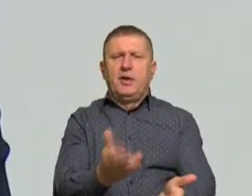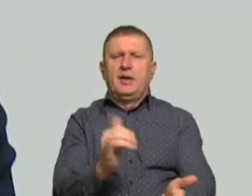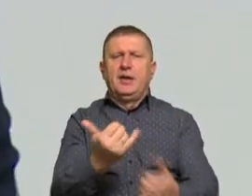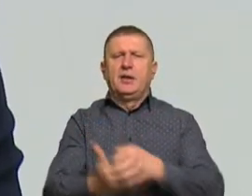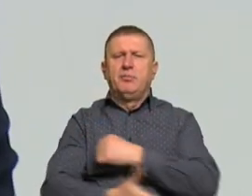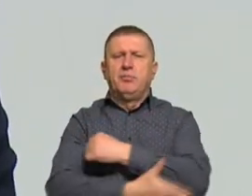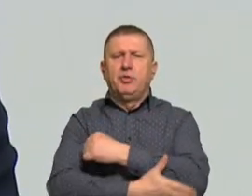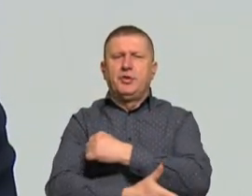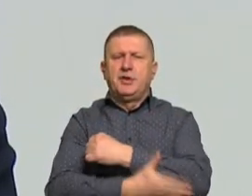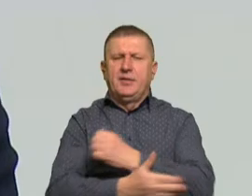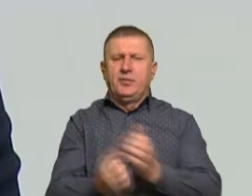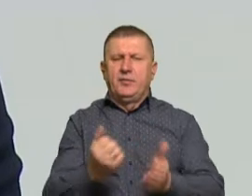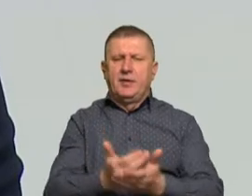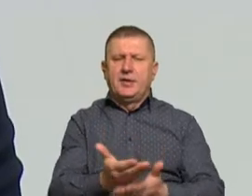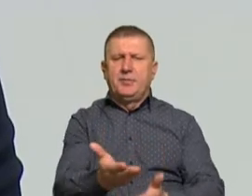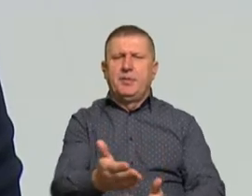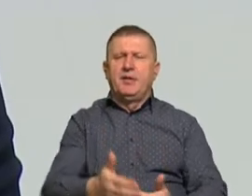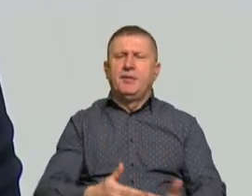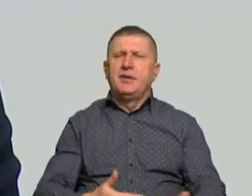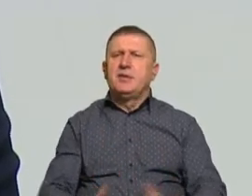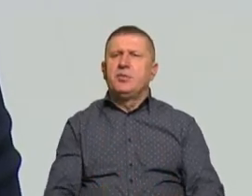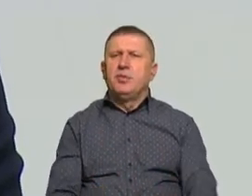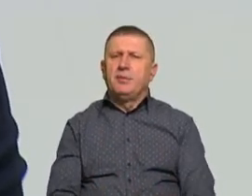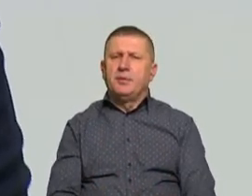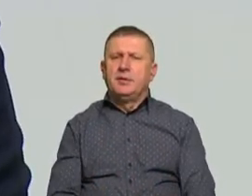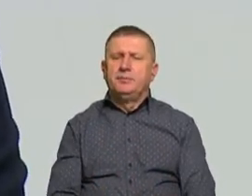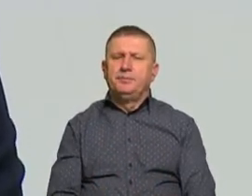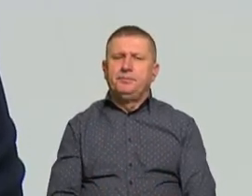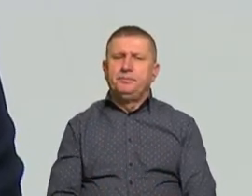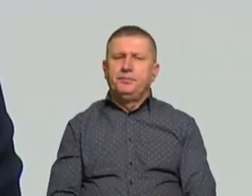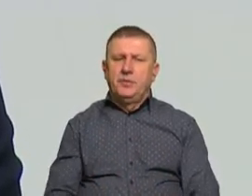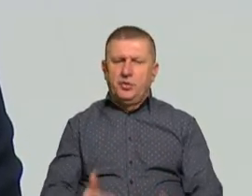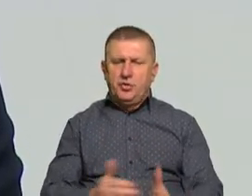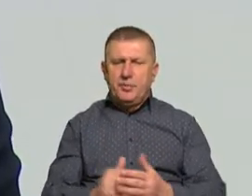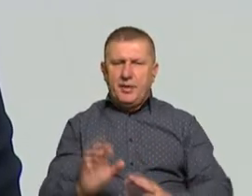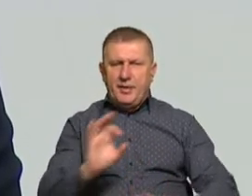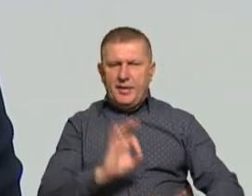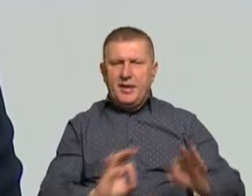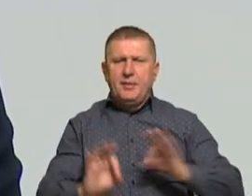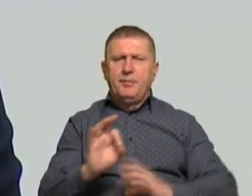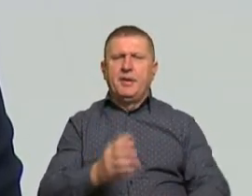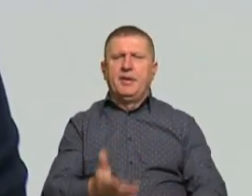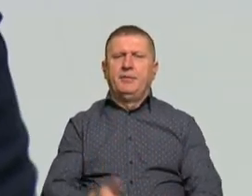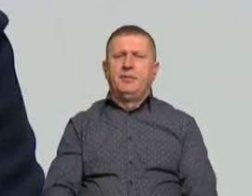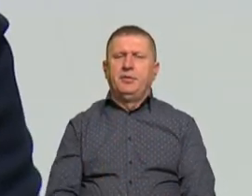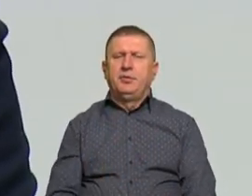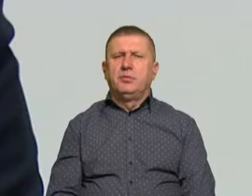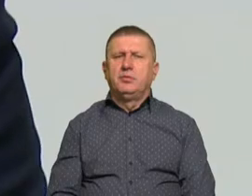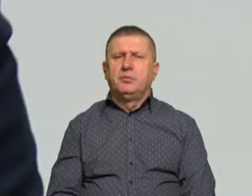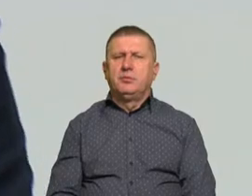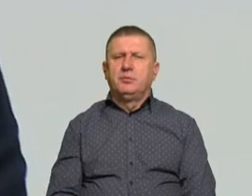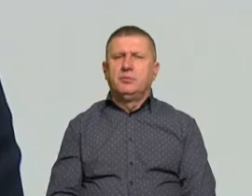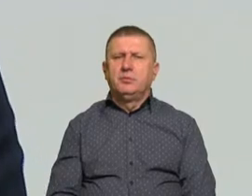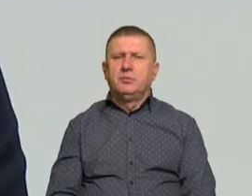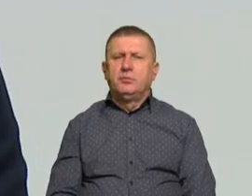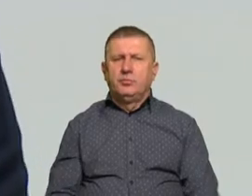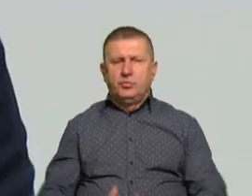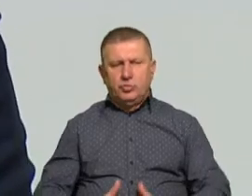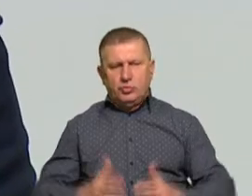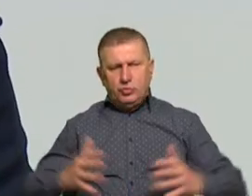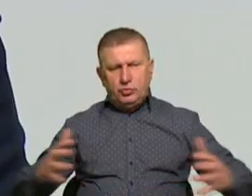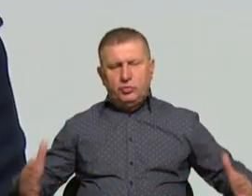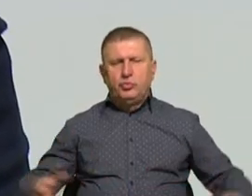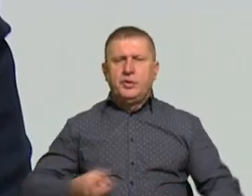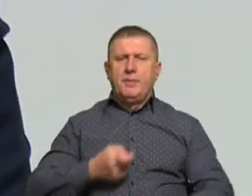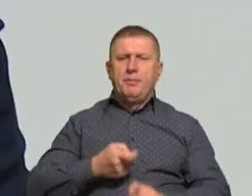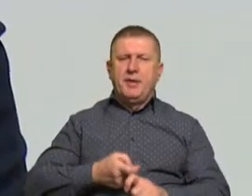podstawowy, no, podstawową rzecz, którą trzeba by naprawić i jakoś się nią zaopiekować. Tak? I tutaj ogromne, jakby mam